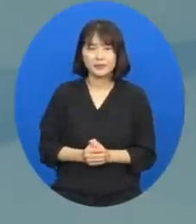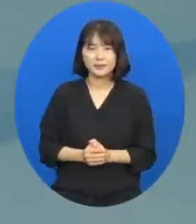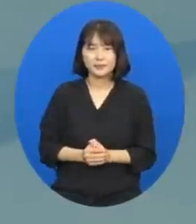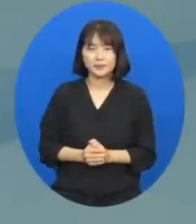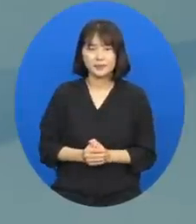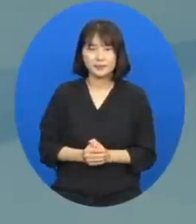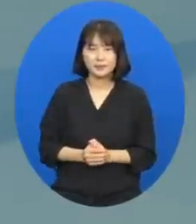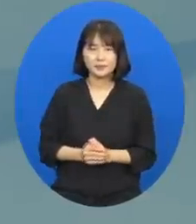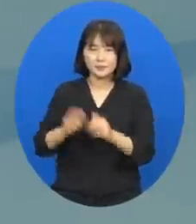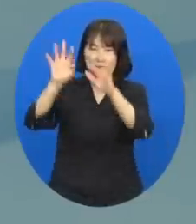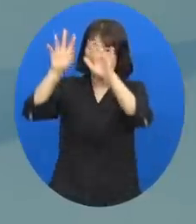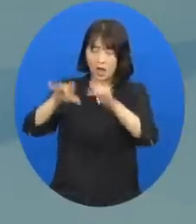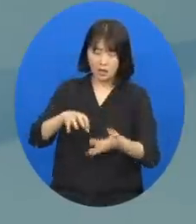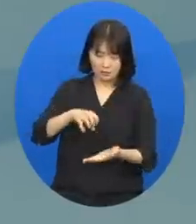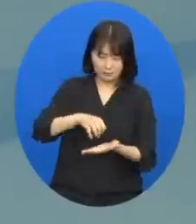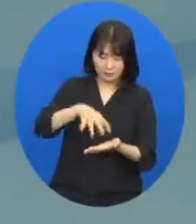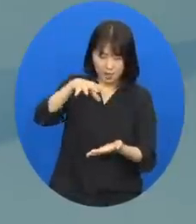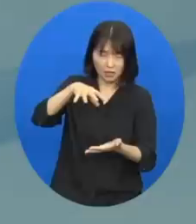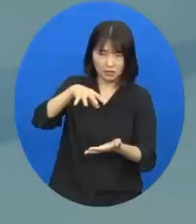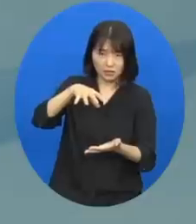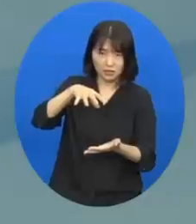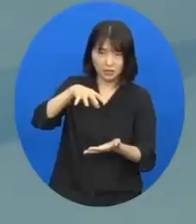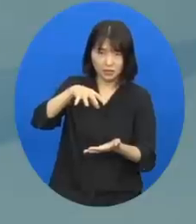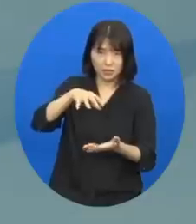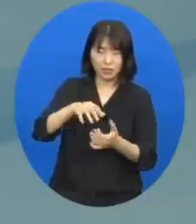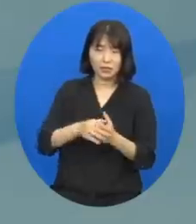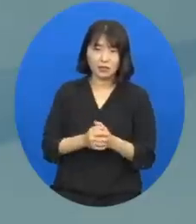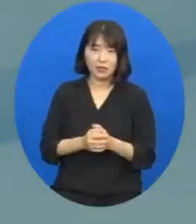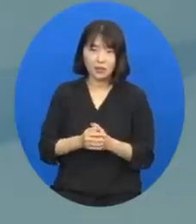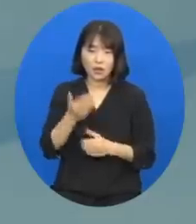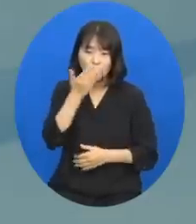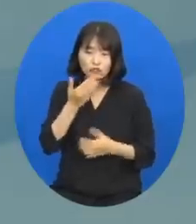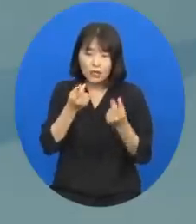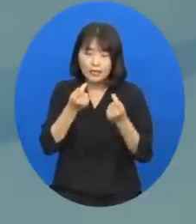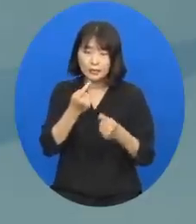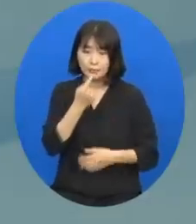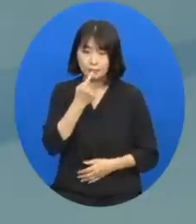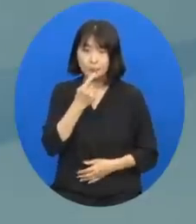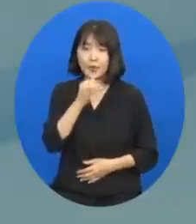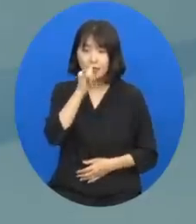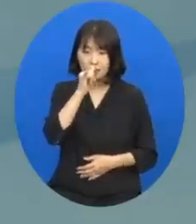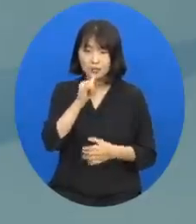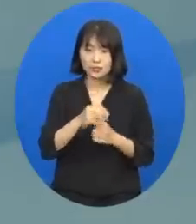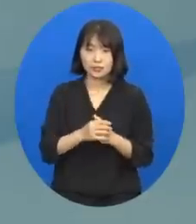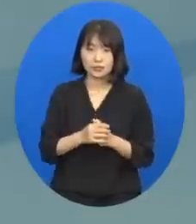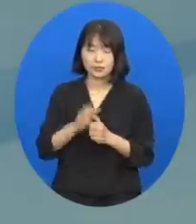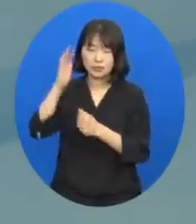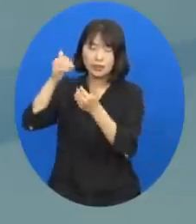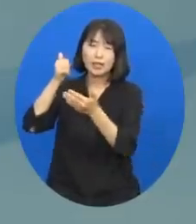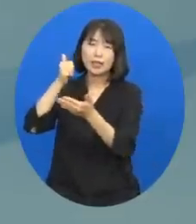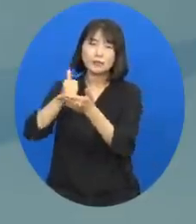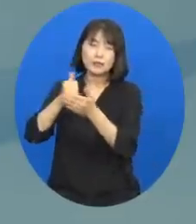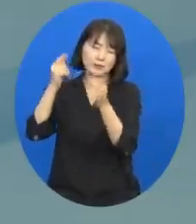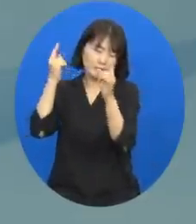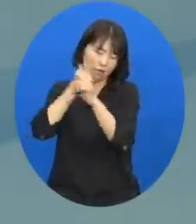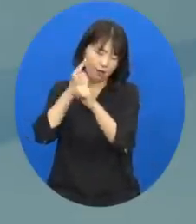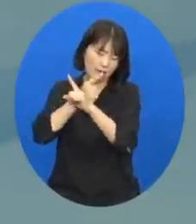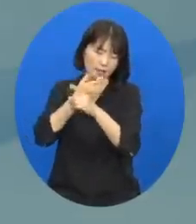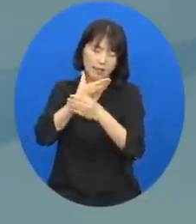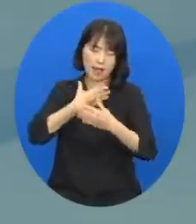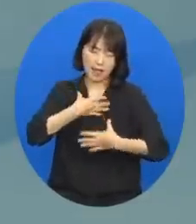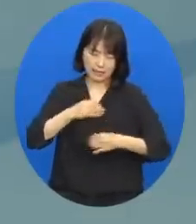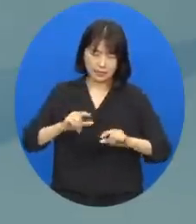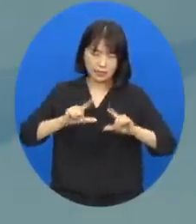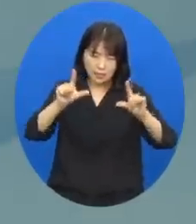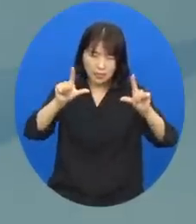만나는 이 과자 꿀 같은 맛이 난다고 했어요 그럼 하나님이 매일같이 안식일을 제외하고 아